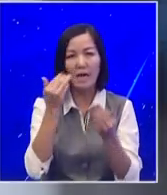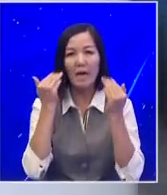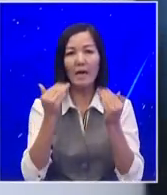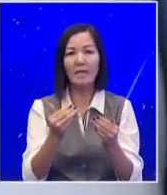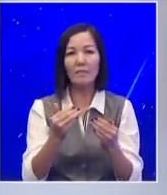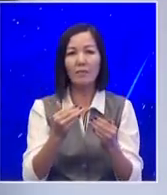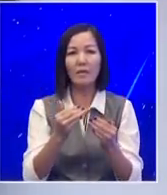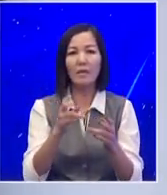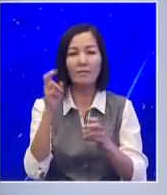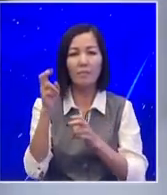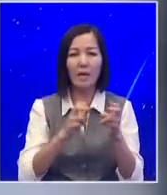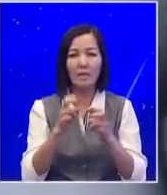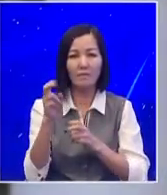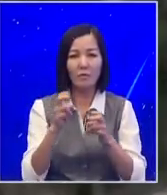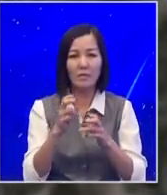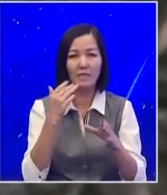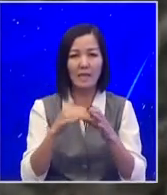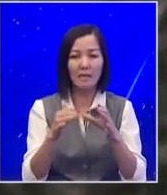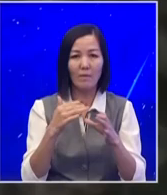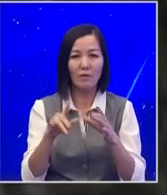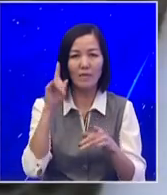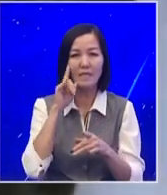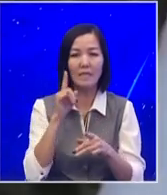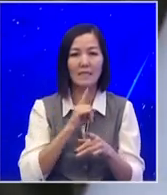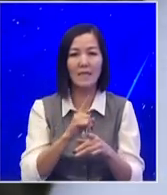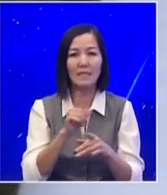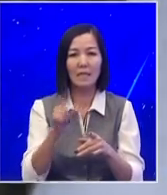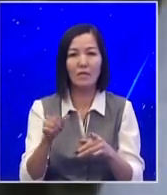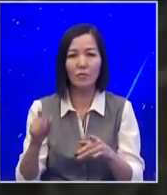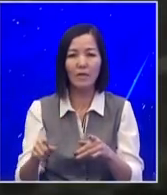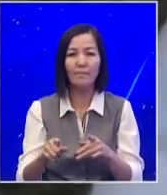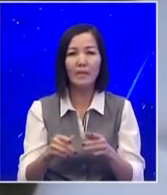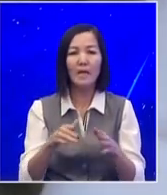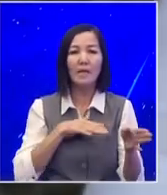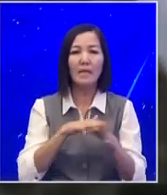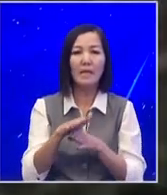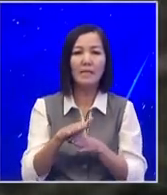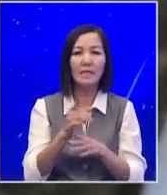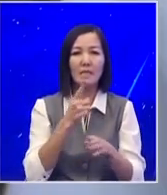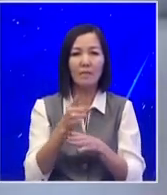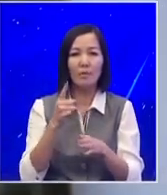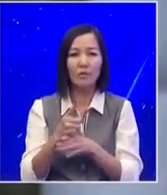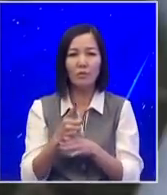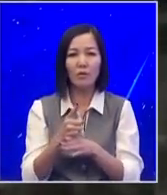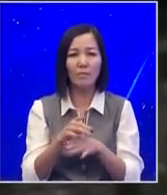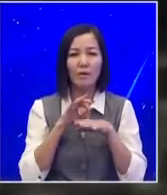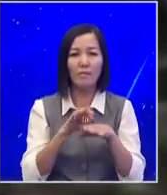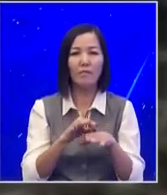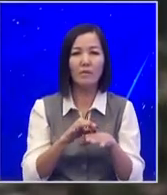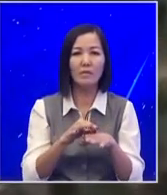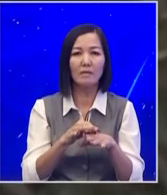государств, то теперь их производством занимаются казахстанские дилеры. Реализация запрещенных средств